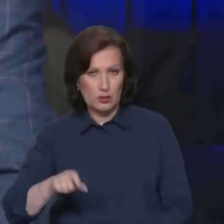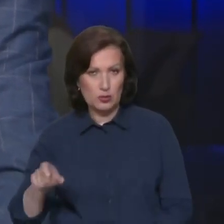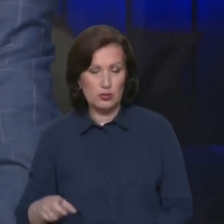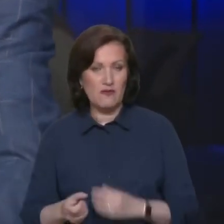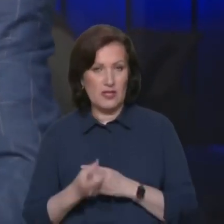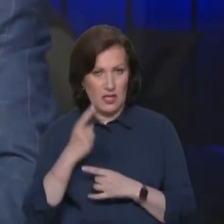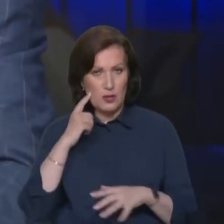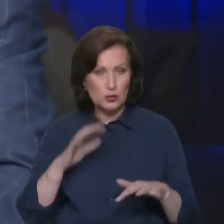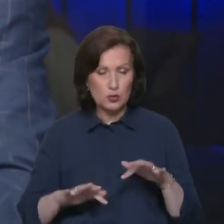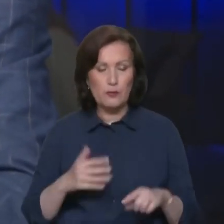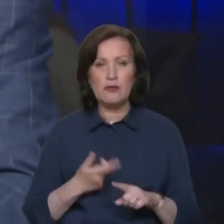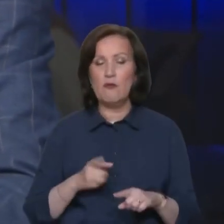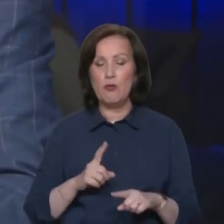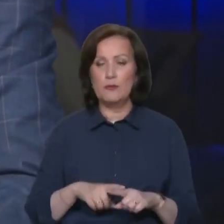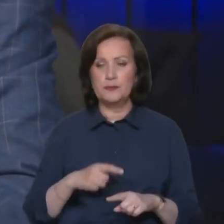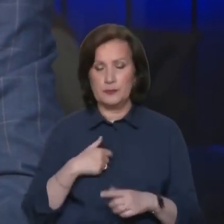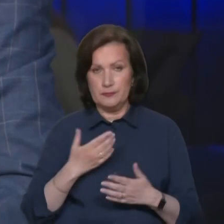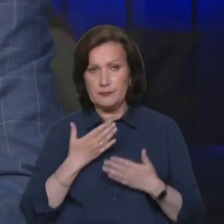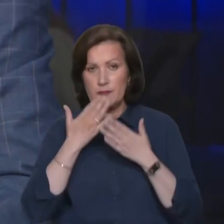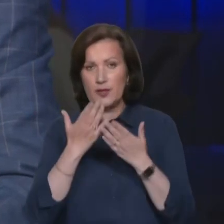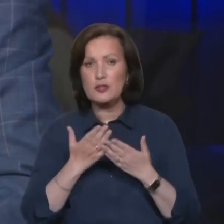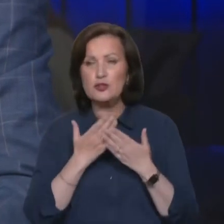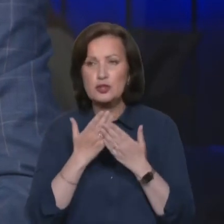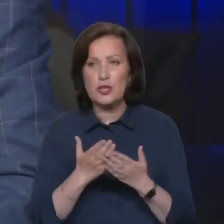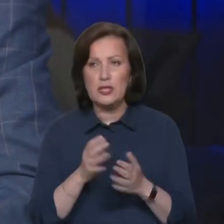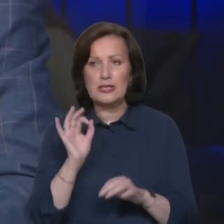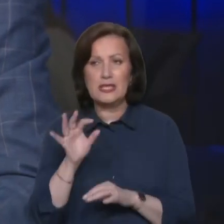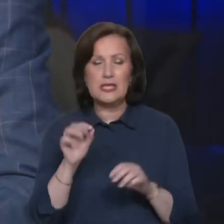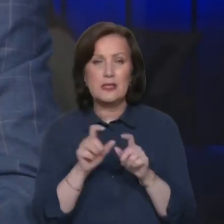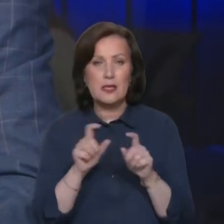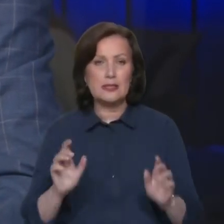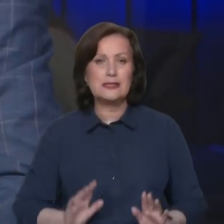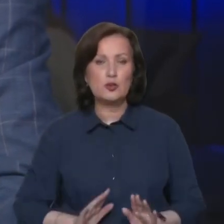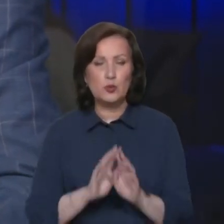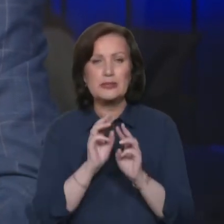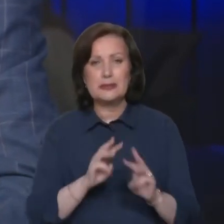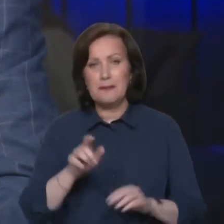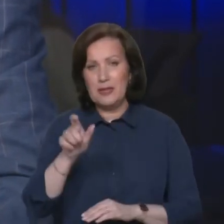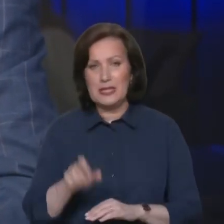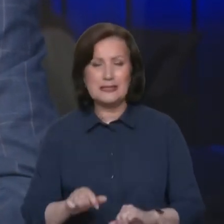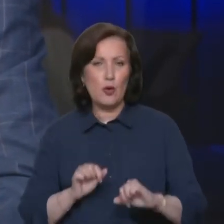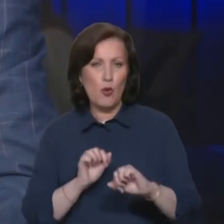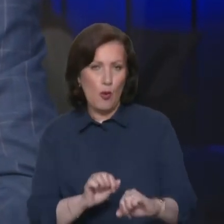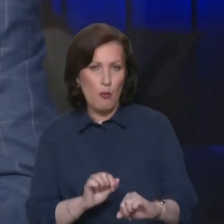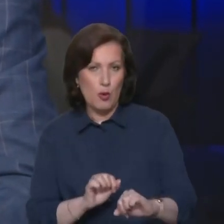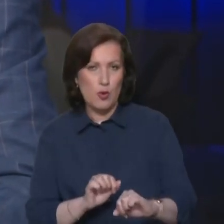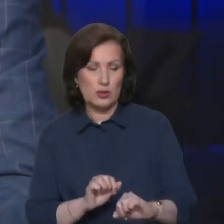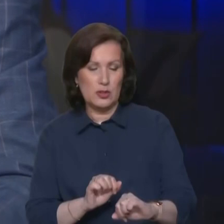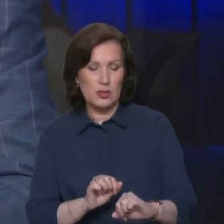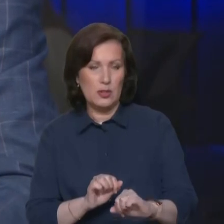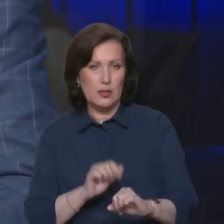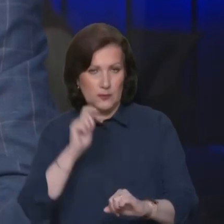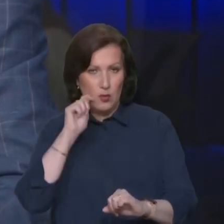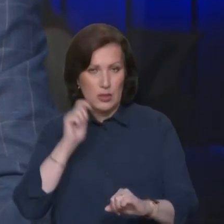ресурсу викликає сумніви, бо я ось читаю телеграм-канал заступниці міністра оборони Ганни Маляр,